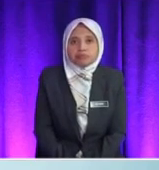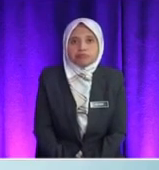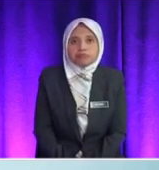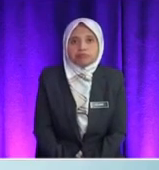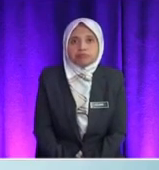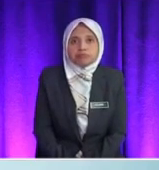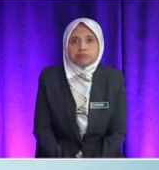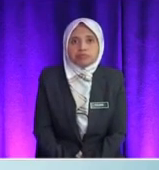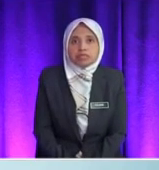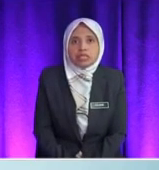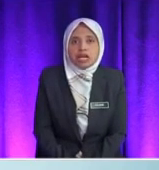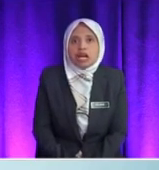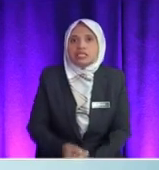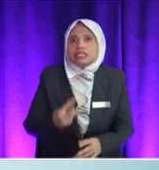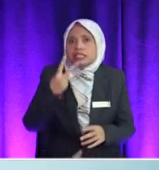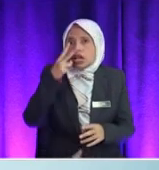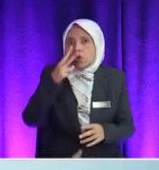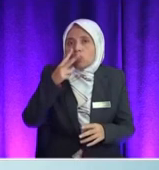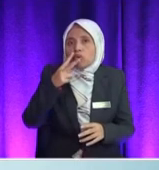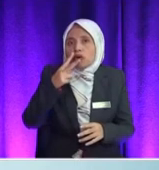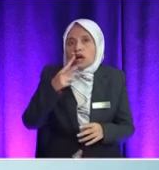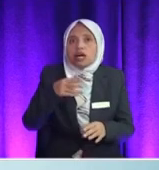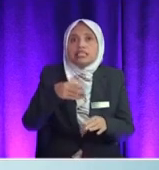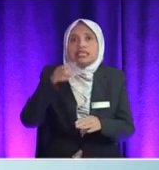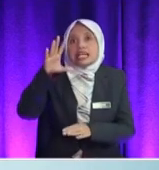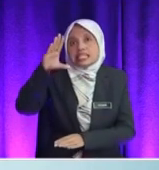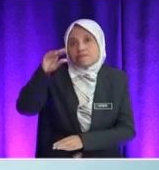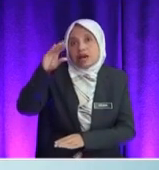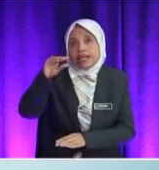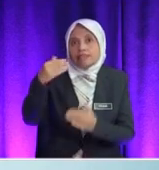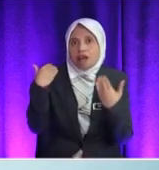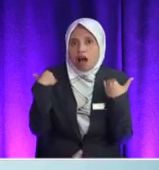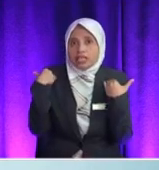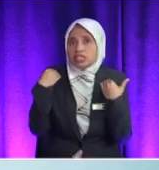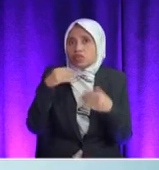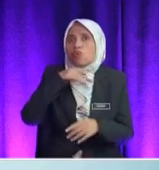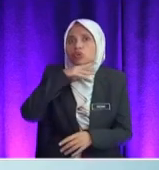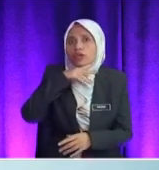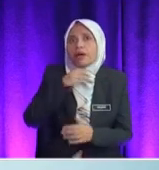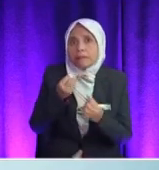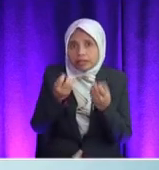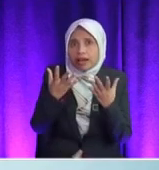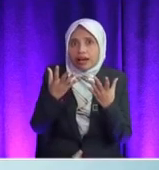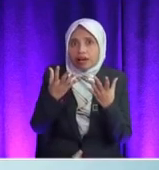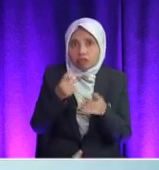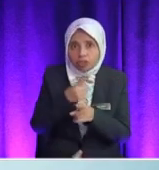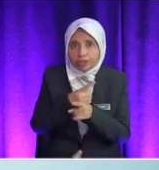gua visi lihat dekat aspan tuh ada kotoran Aduh dibutuhkan Wah